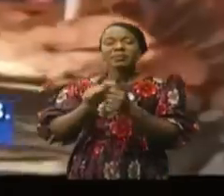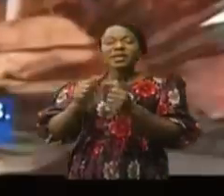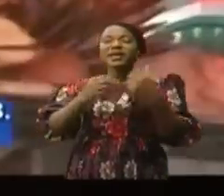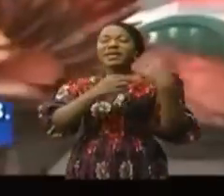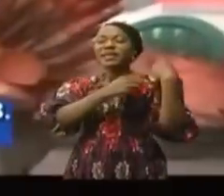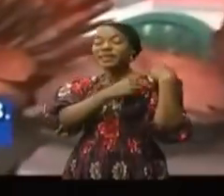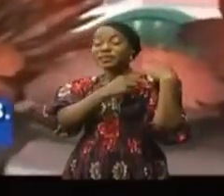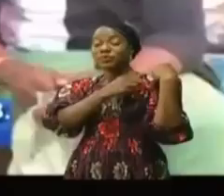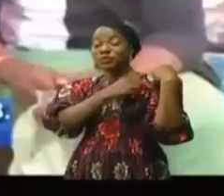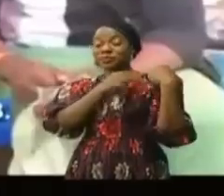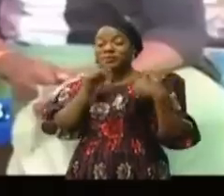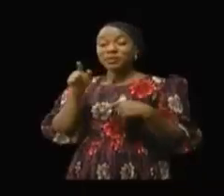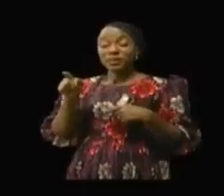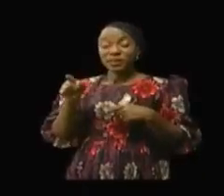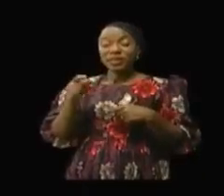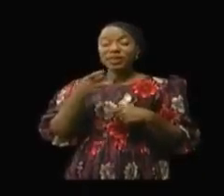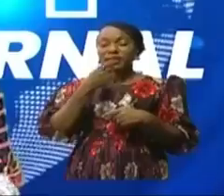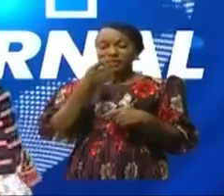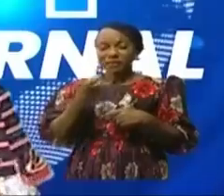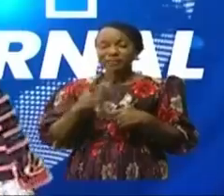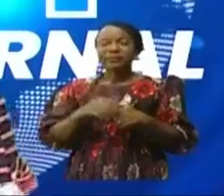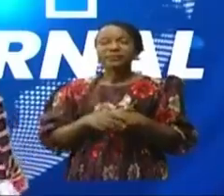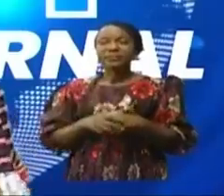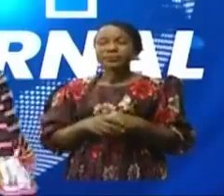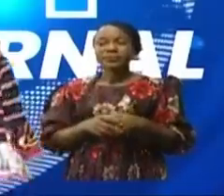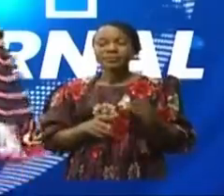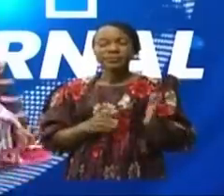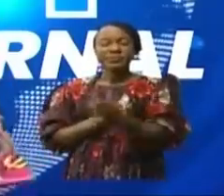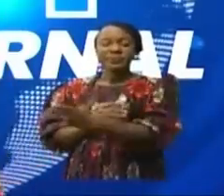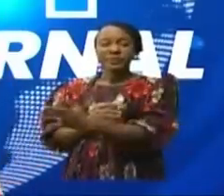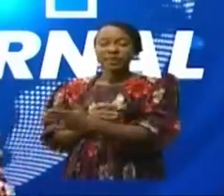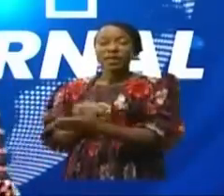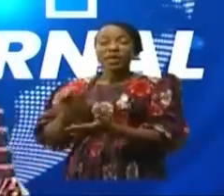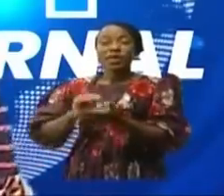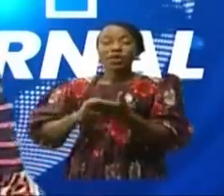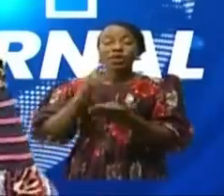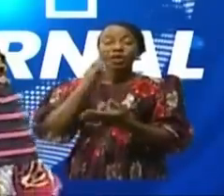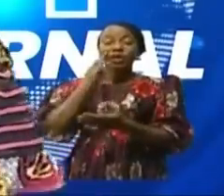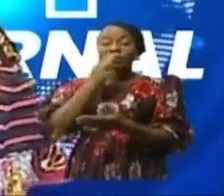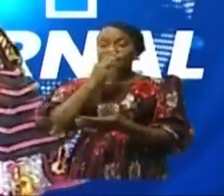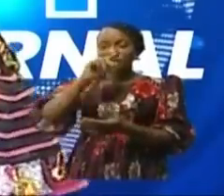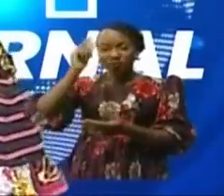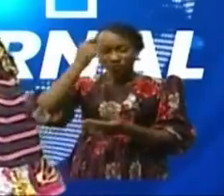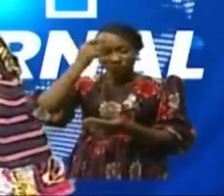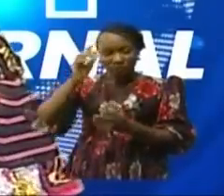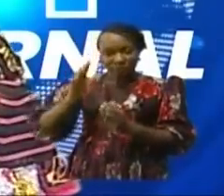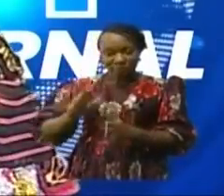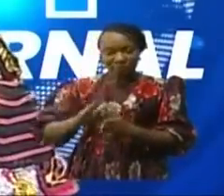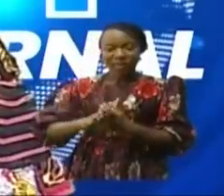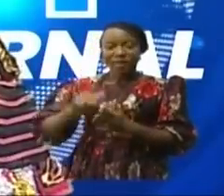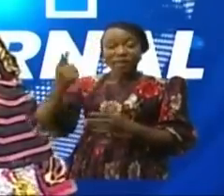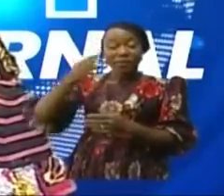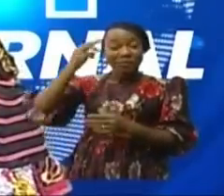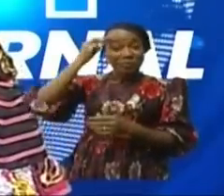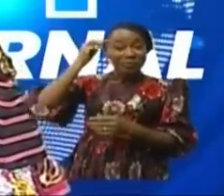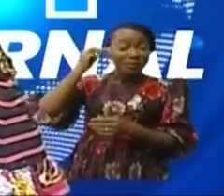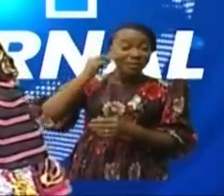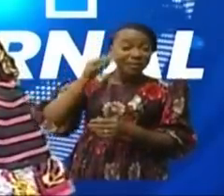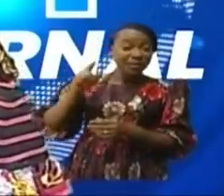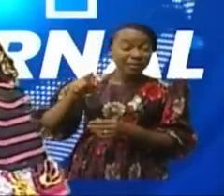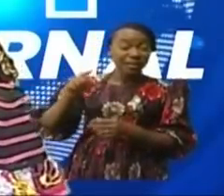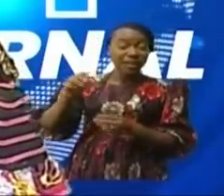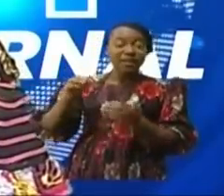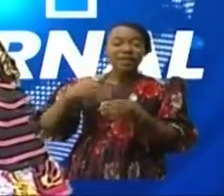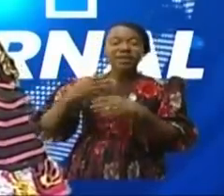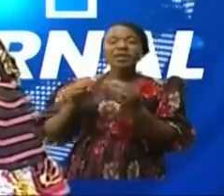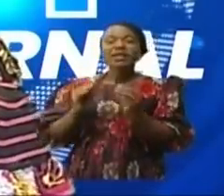autorités, disent les habitants. Et à l'hôtel du gouvernement, le Premier ministre Jean-Michel Samalukonde a tenu la deuxième